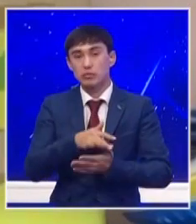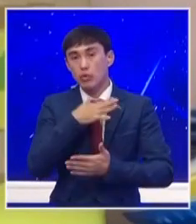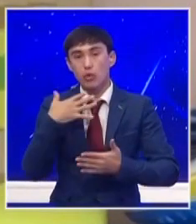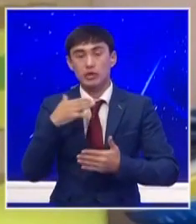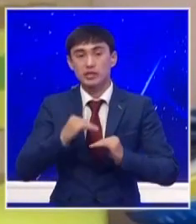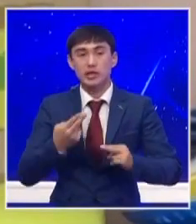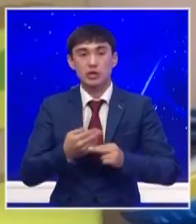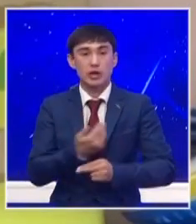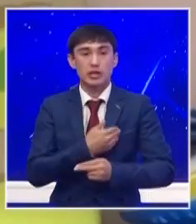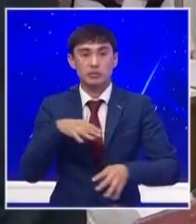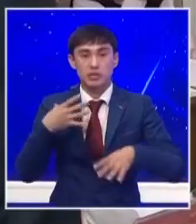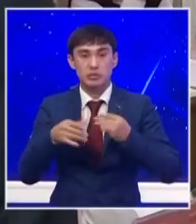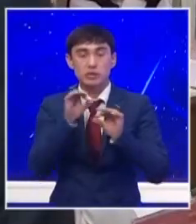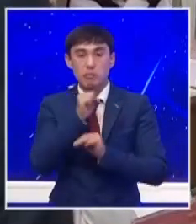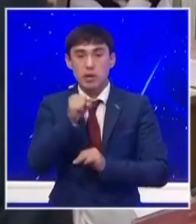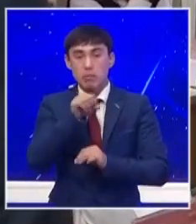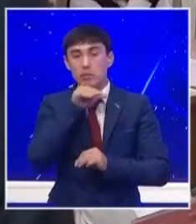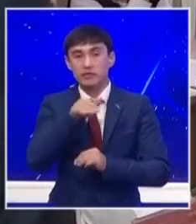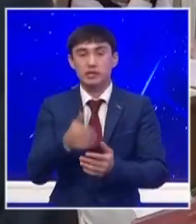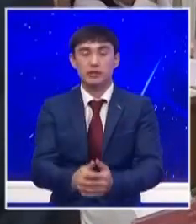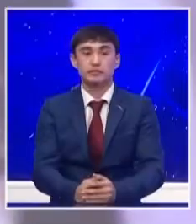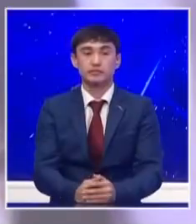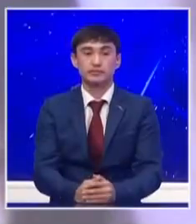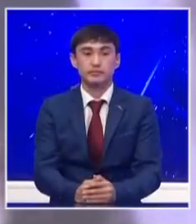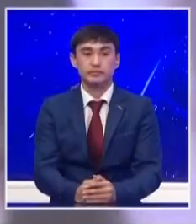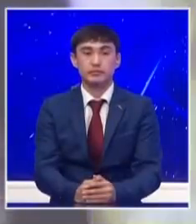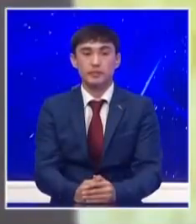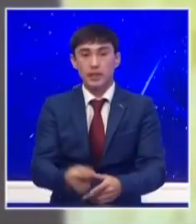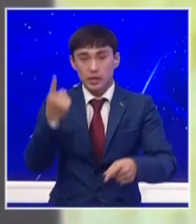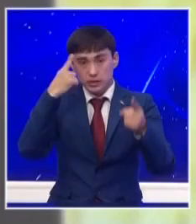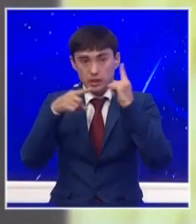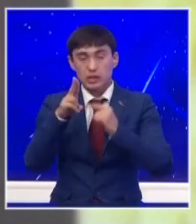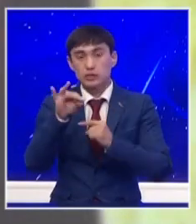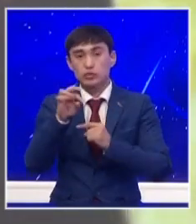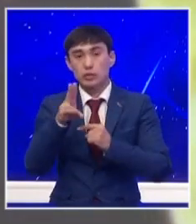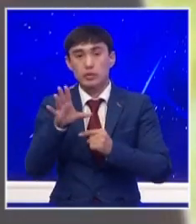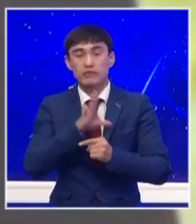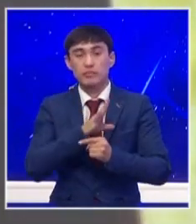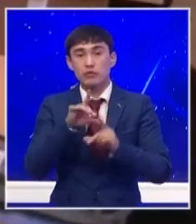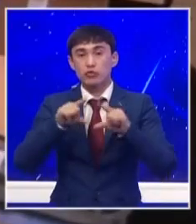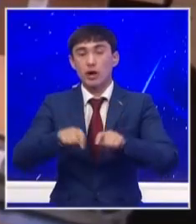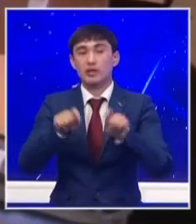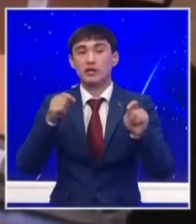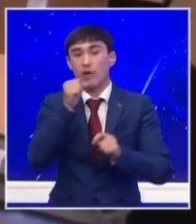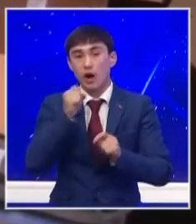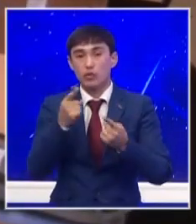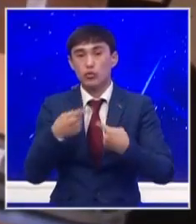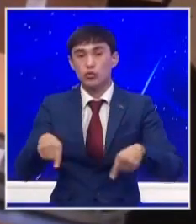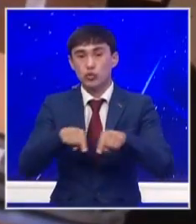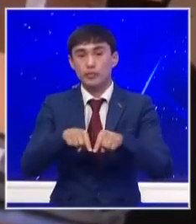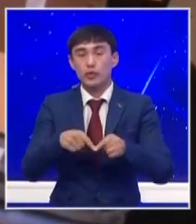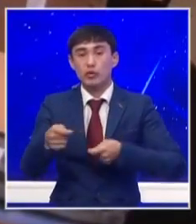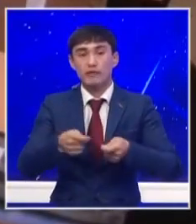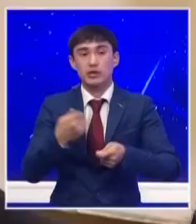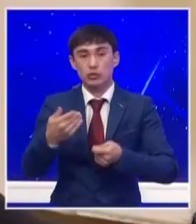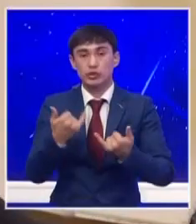ребят кто хотел бы заниматься пением профессионально по инициативе калына Кожахметова в школе был открыт вокальный кружок руководителем